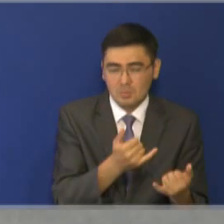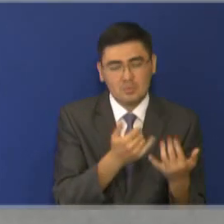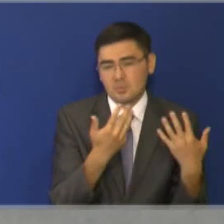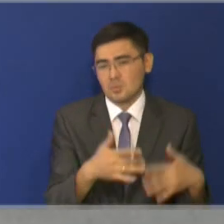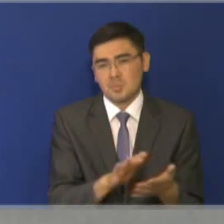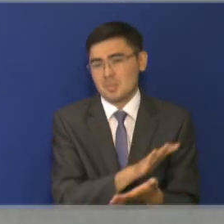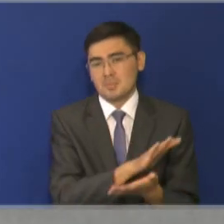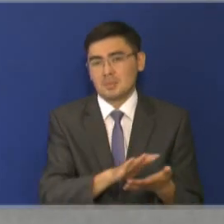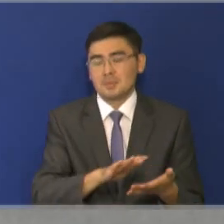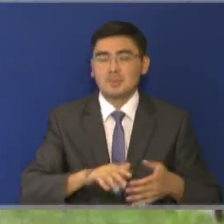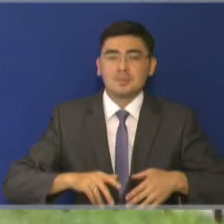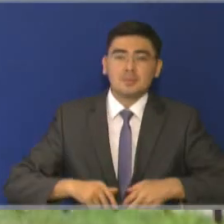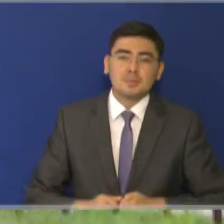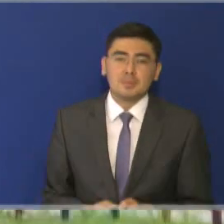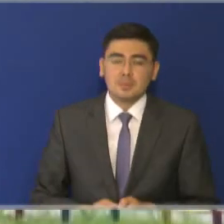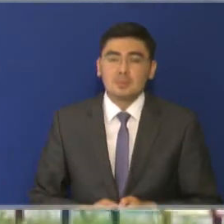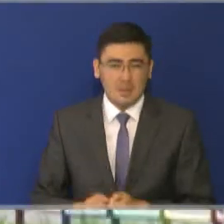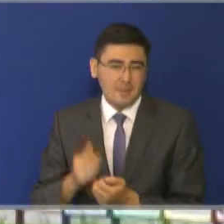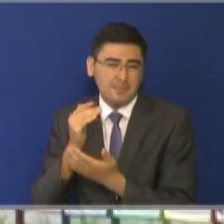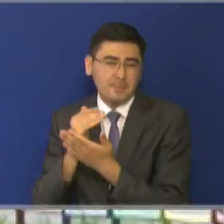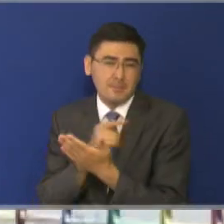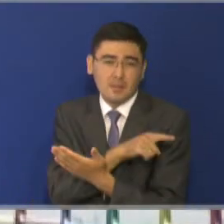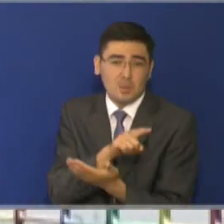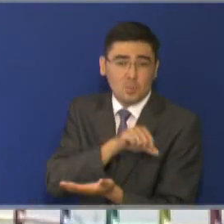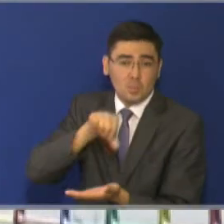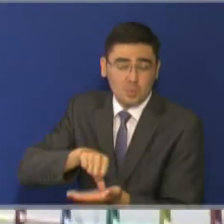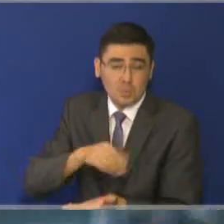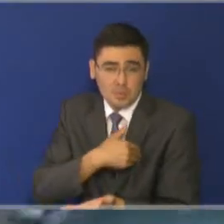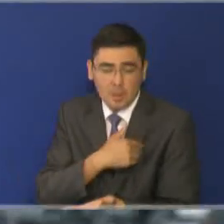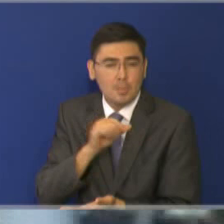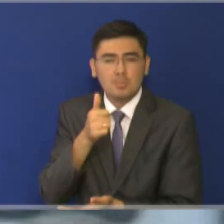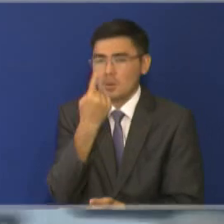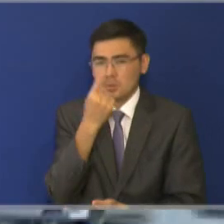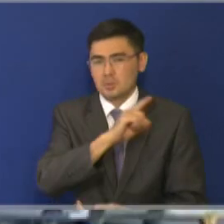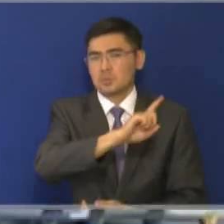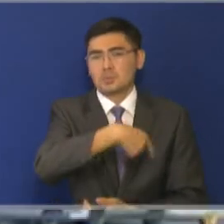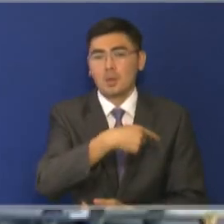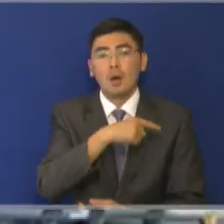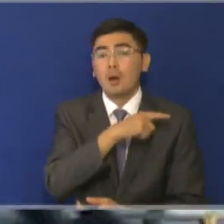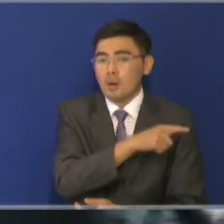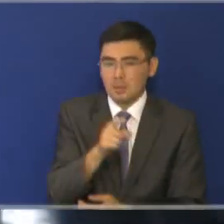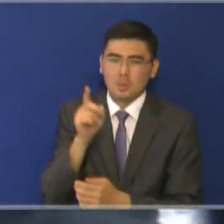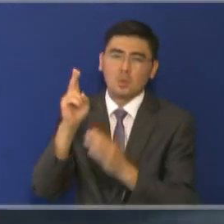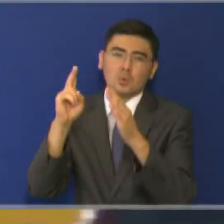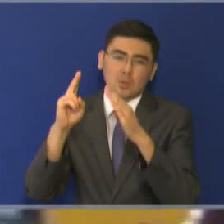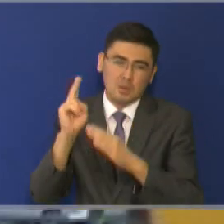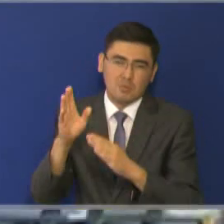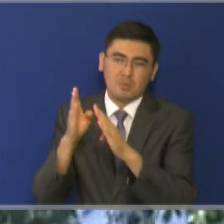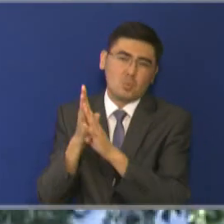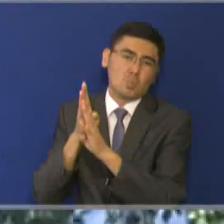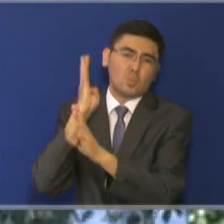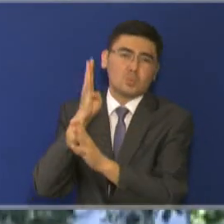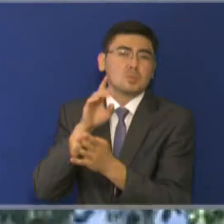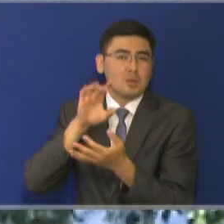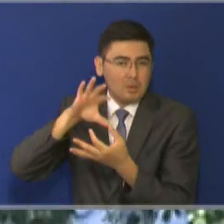Бөлім өкілінің атап өткеніндей, бағдарламаға қатысуға ниет білдіргендерге қойылатын басты талап үй кезегінде тұру. Екіншіден, мойнында